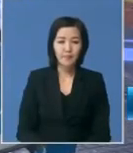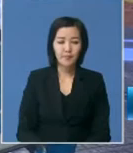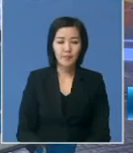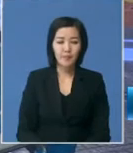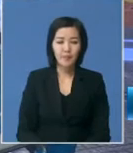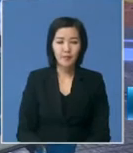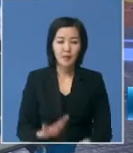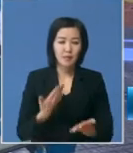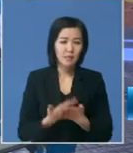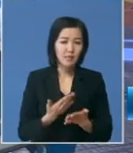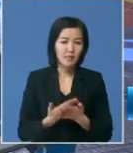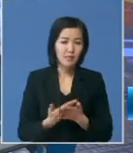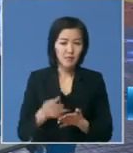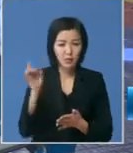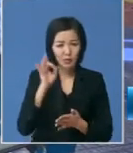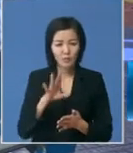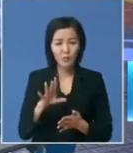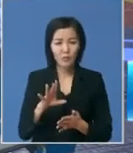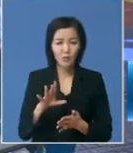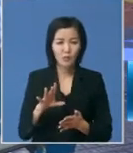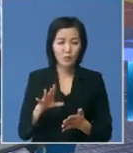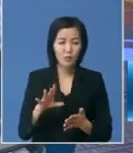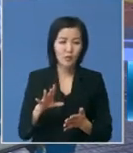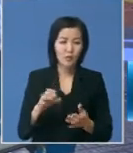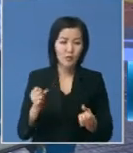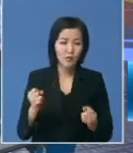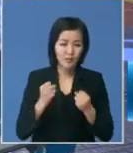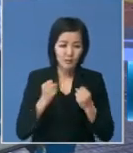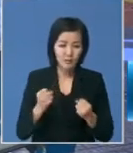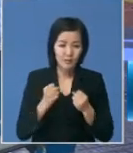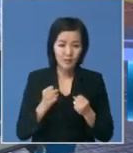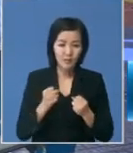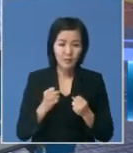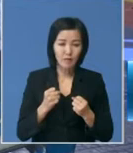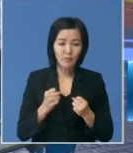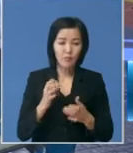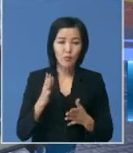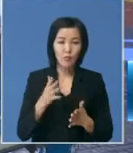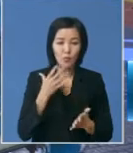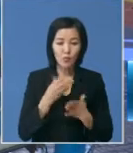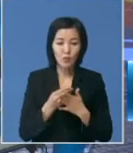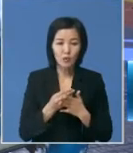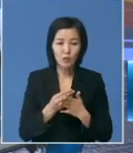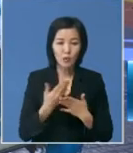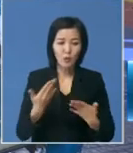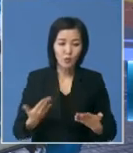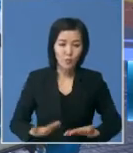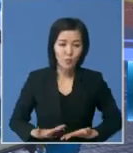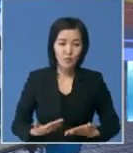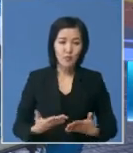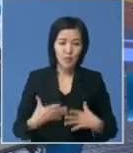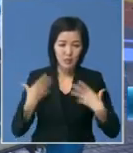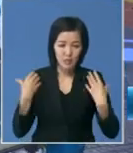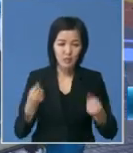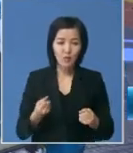Тіпті балуан болмаса, атақты чемпион болмаса да, сол балалар өмір бақи спортқа